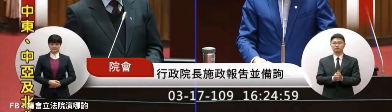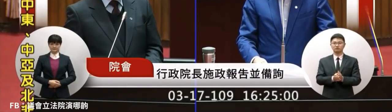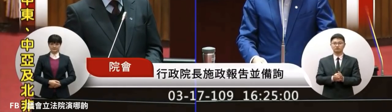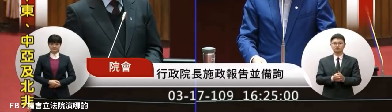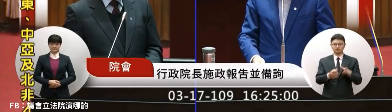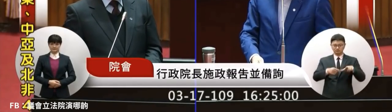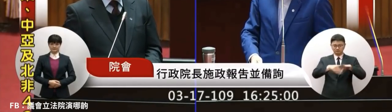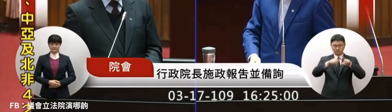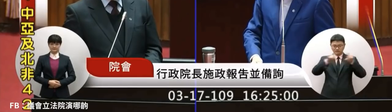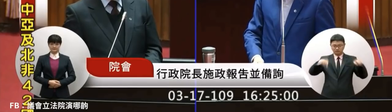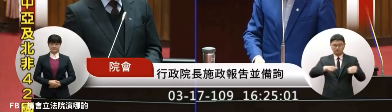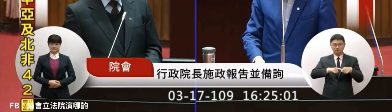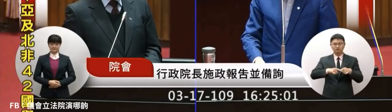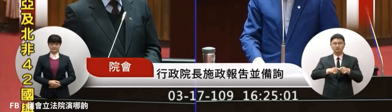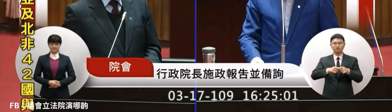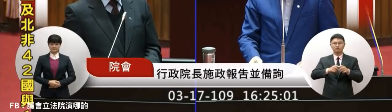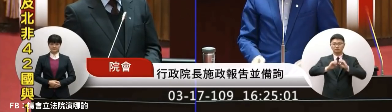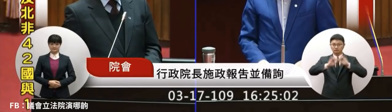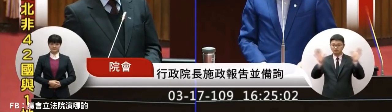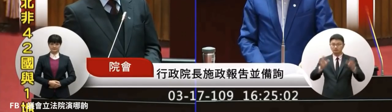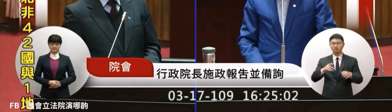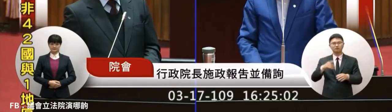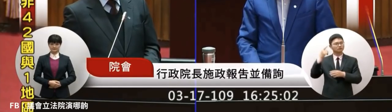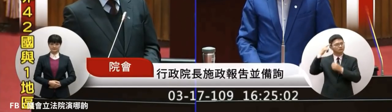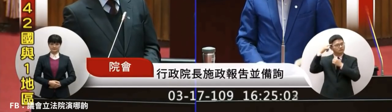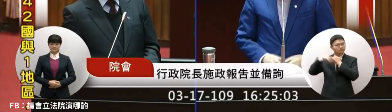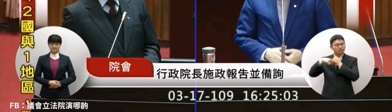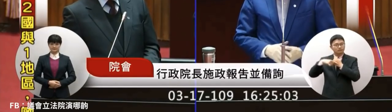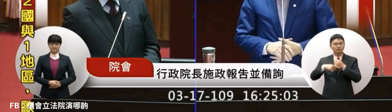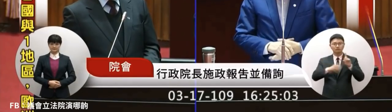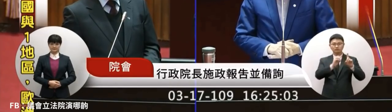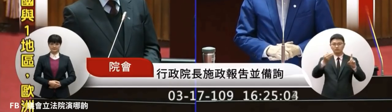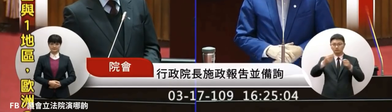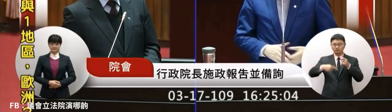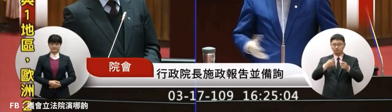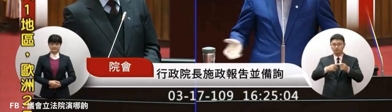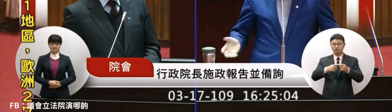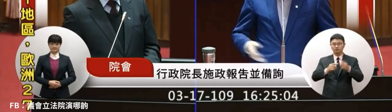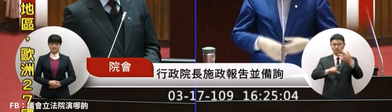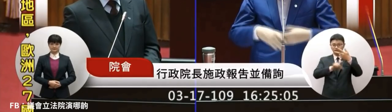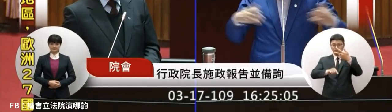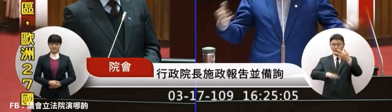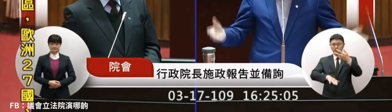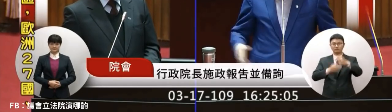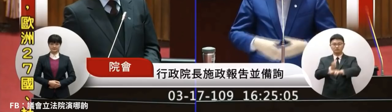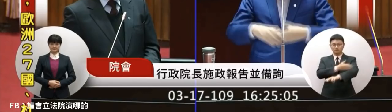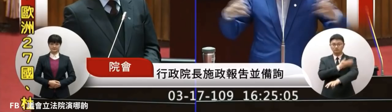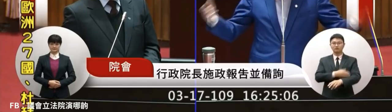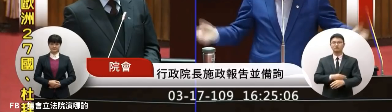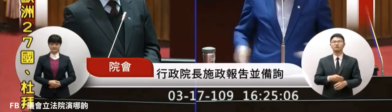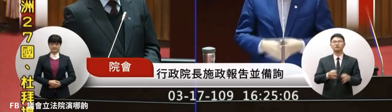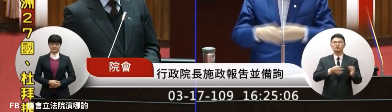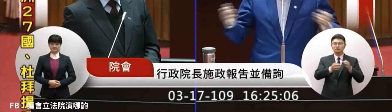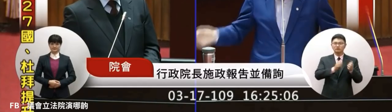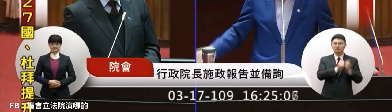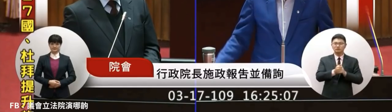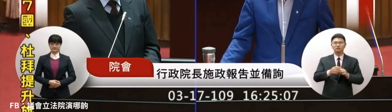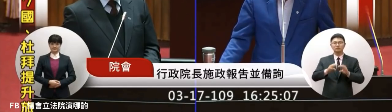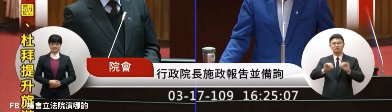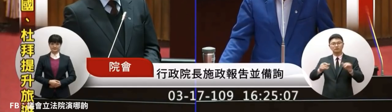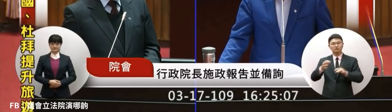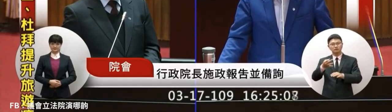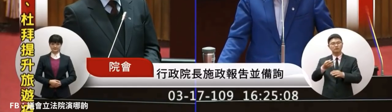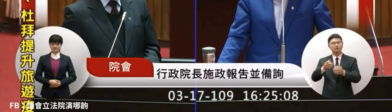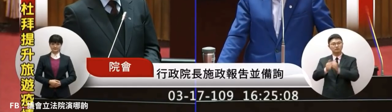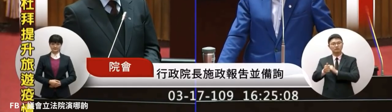啊，严议啊，针对109年下半年关于营业税、地价税、房屋税，还有很多